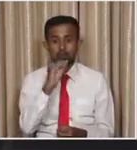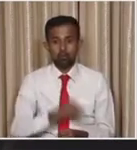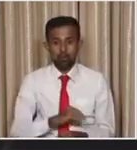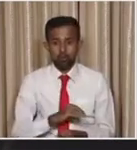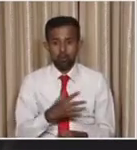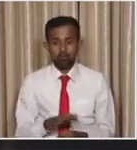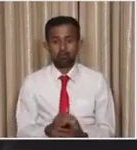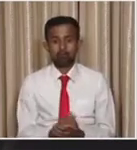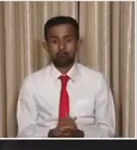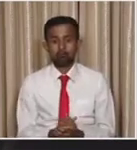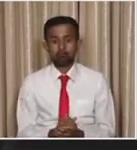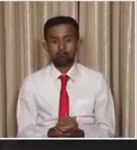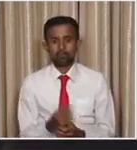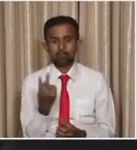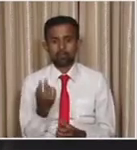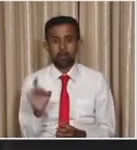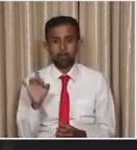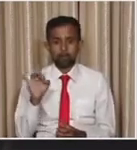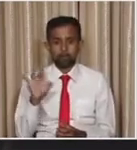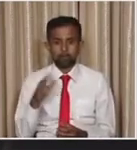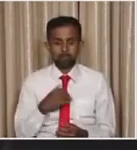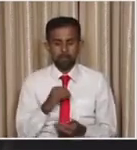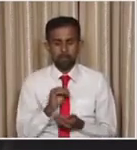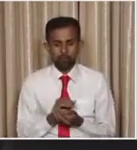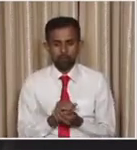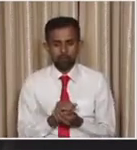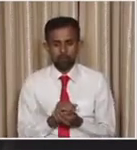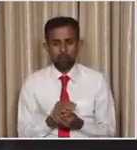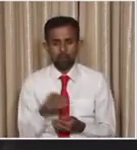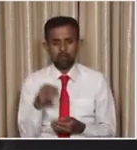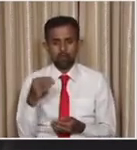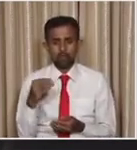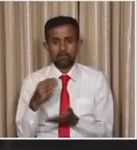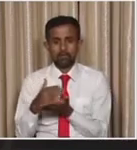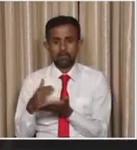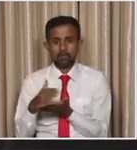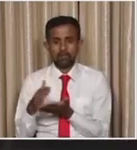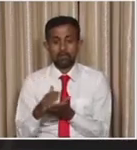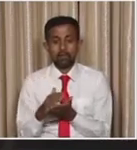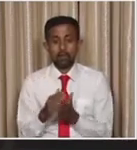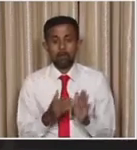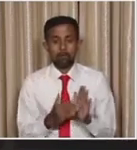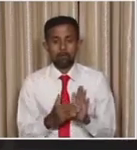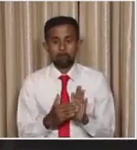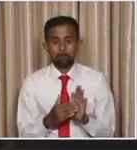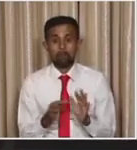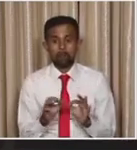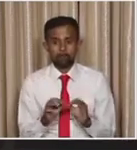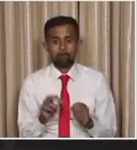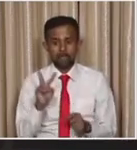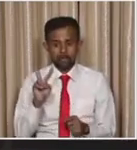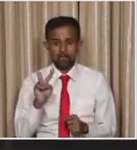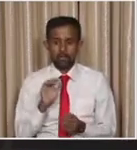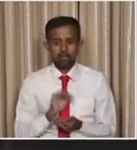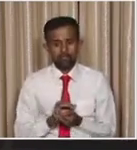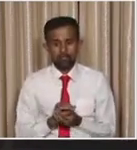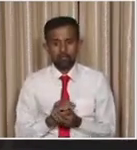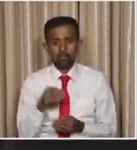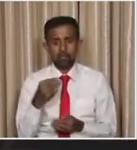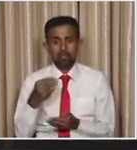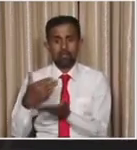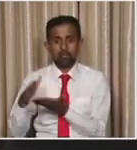නෙවෙයි 2015දී අපට තිබ්බේ ණය සේවාකරණය සඳහා බිලියන 2යි ඕනකම තිබ්බා. බිලියන 2ක් තිබ්බම අපට ණය